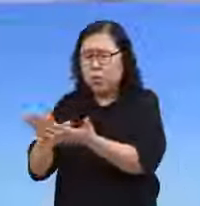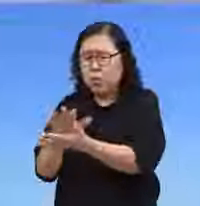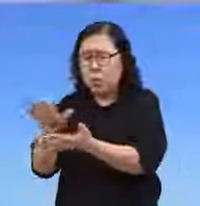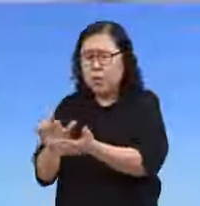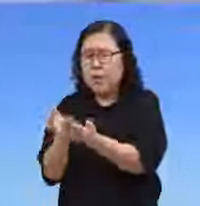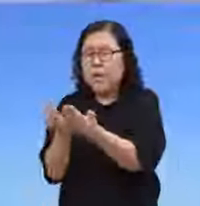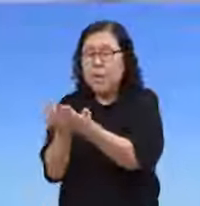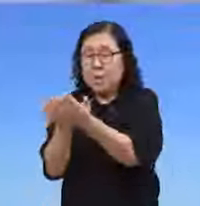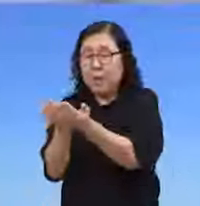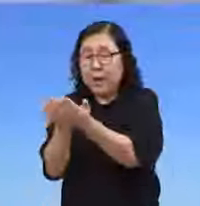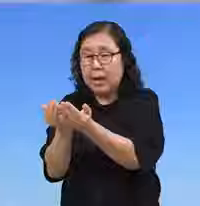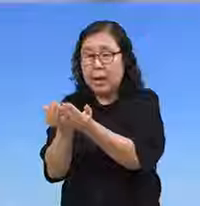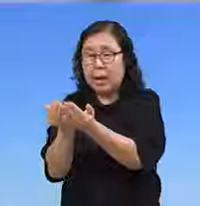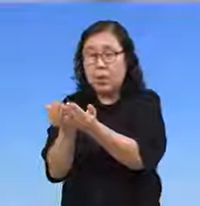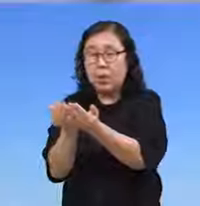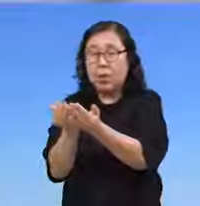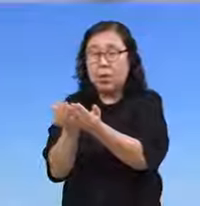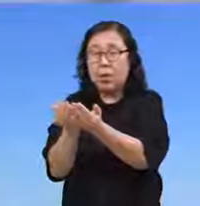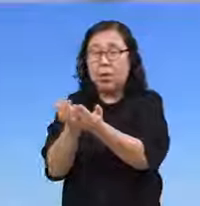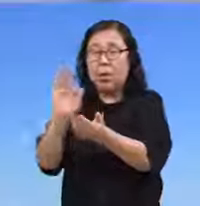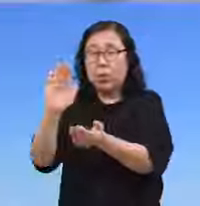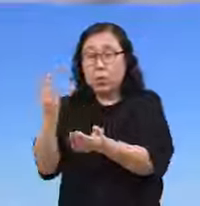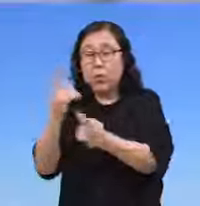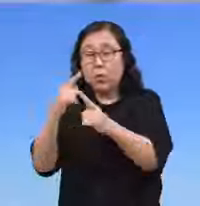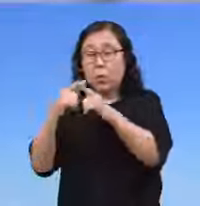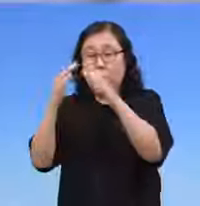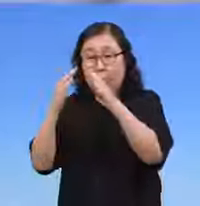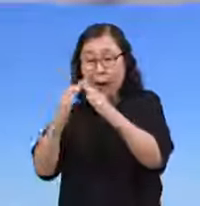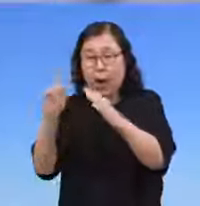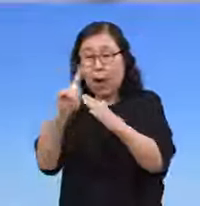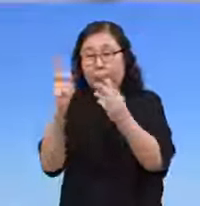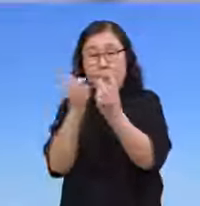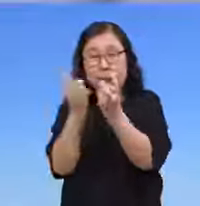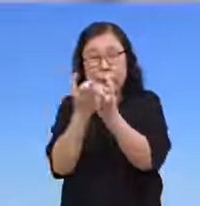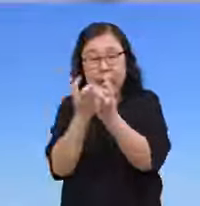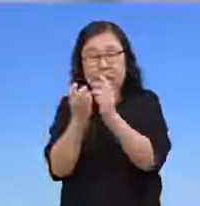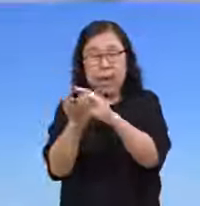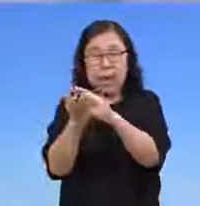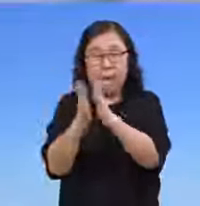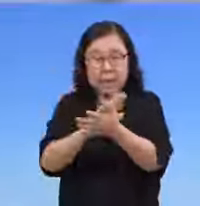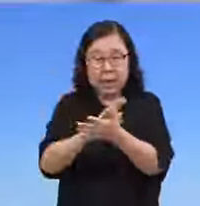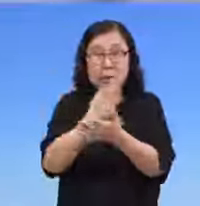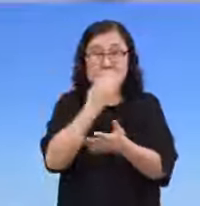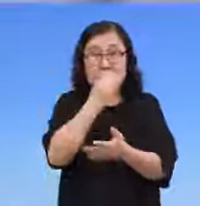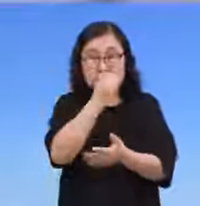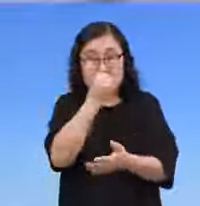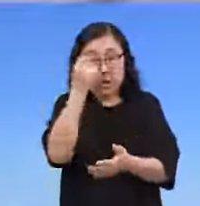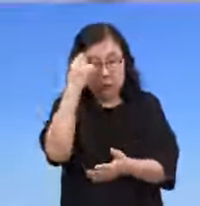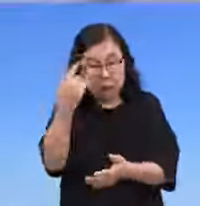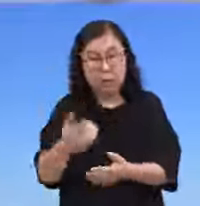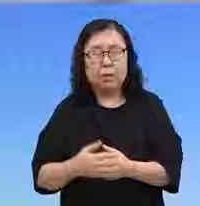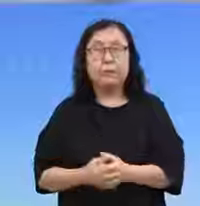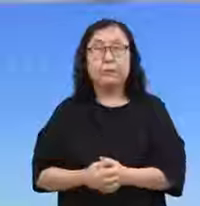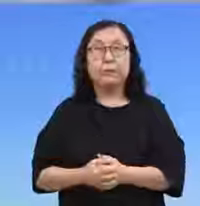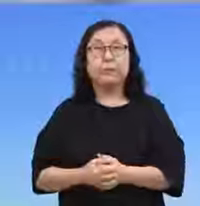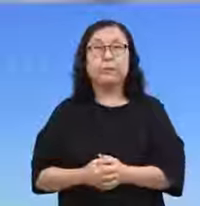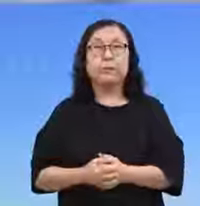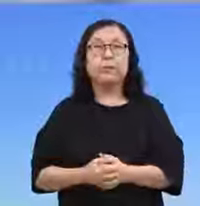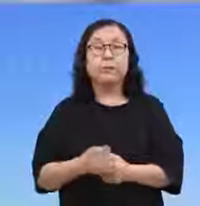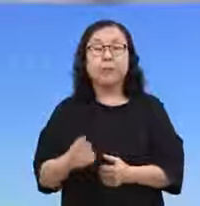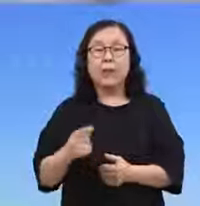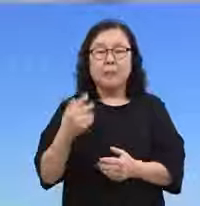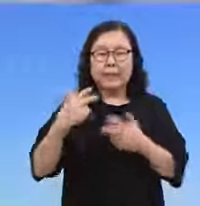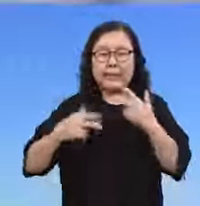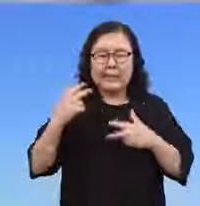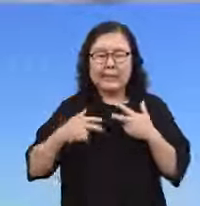한국교회가 전투함으로 그런 회복이 일어날까 생각해 보니까 그 칼럼의 차이가 딱 하나더라고요. 앞부분에서